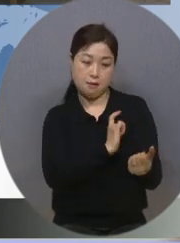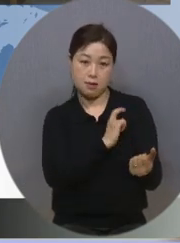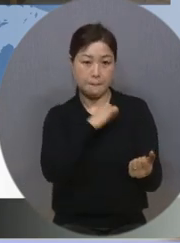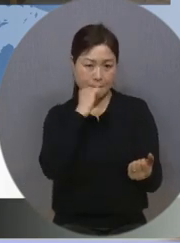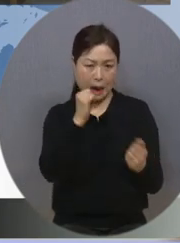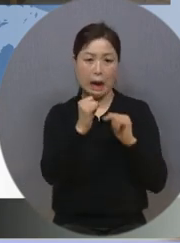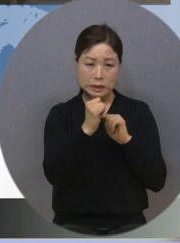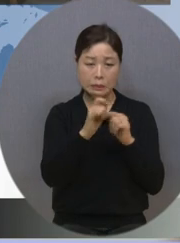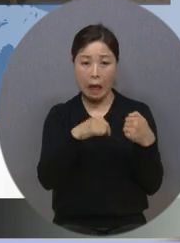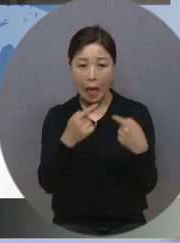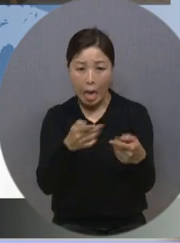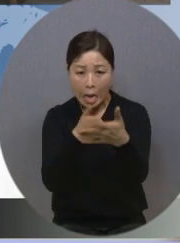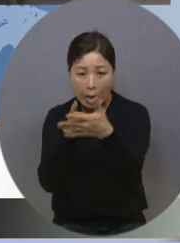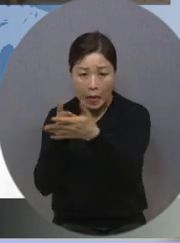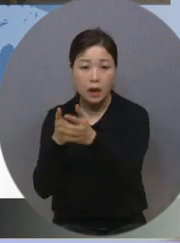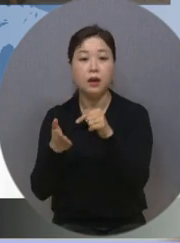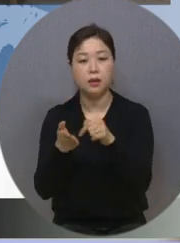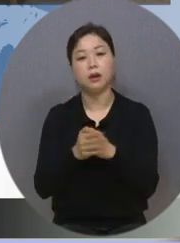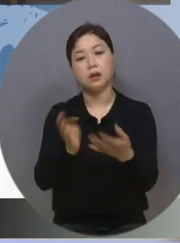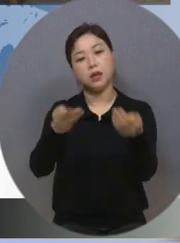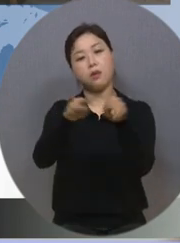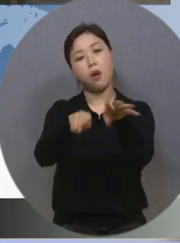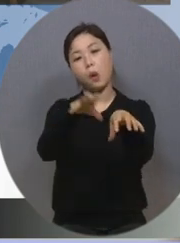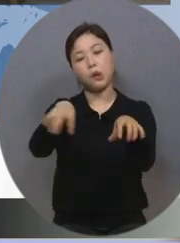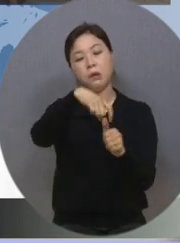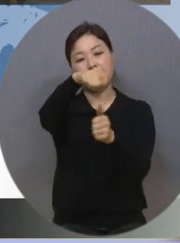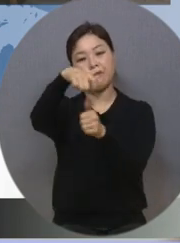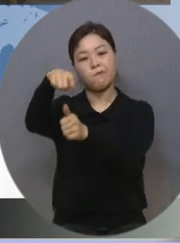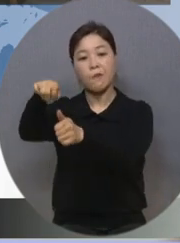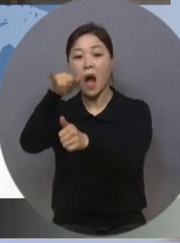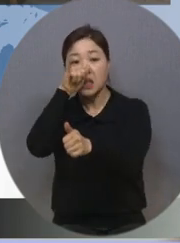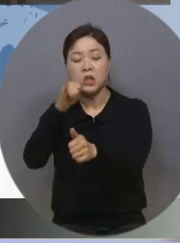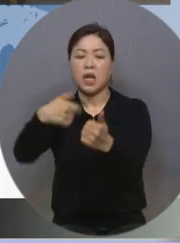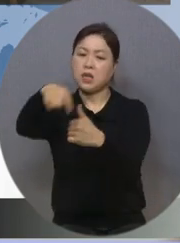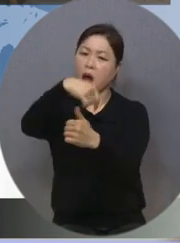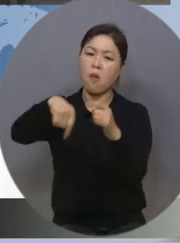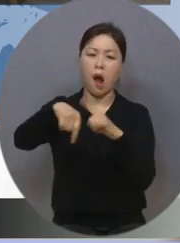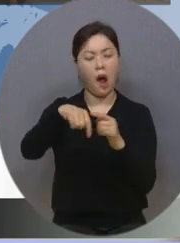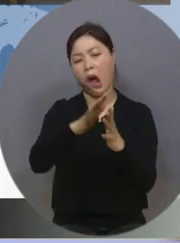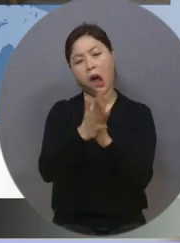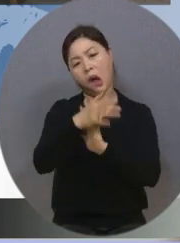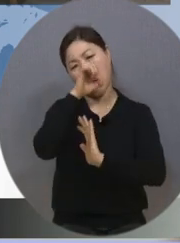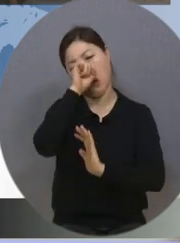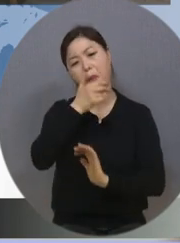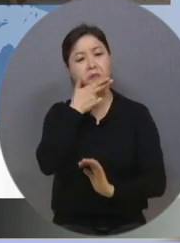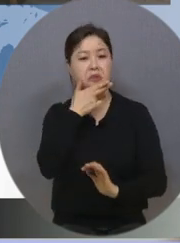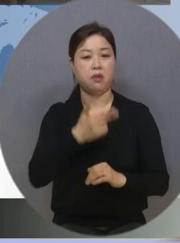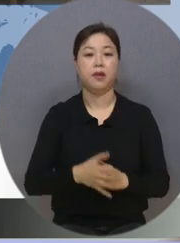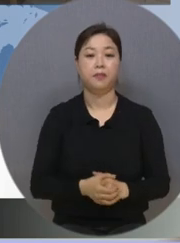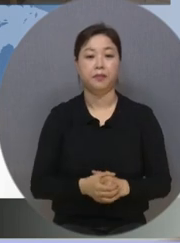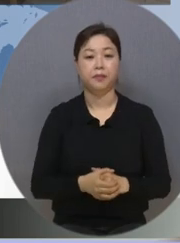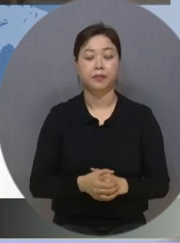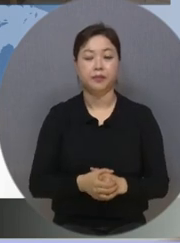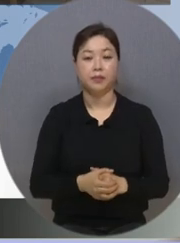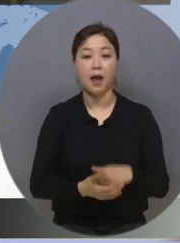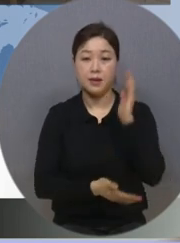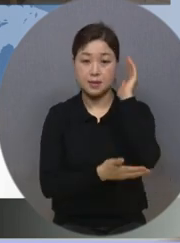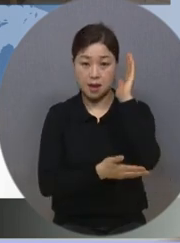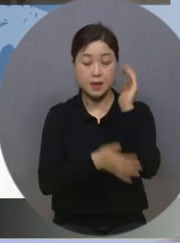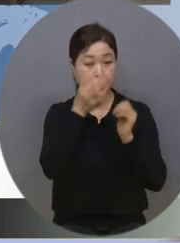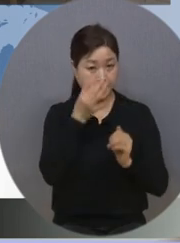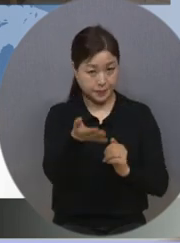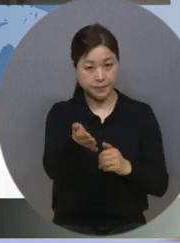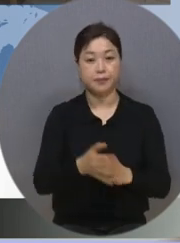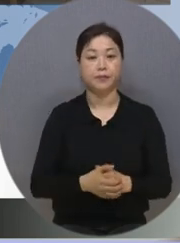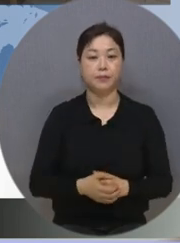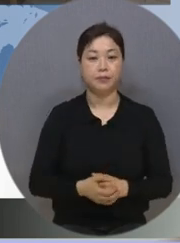취득해도 막상 일할 곳이 없고 기관에 배치가 돼도 상황은 결코 다르지 않다고 하는데요. 이들의 이야기 정운성